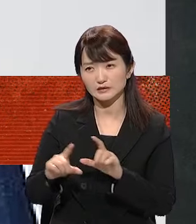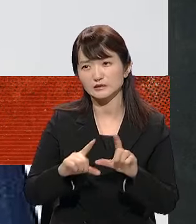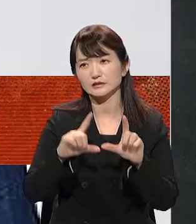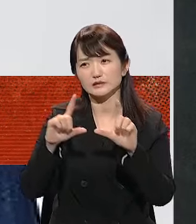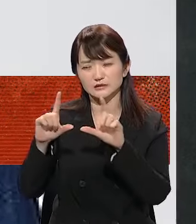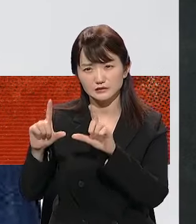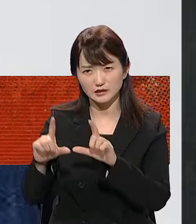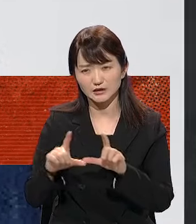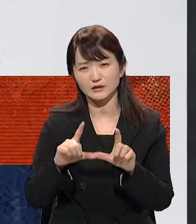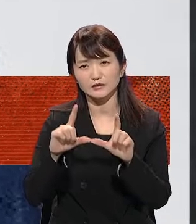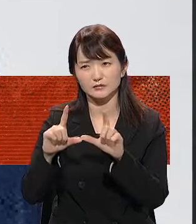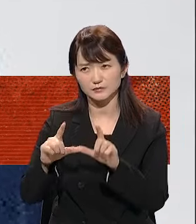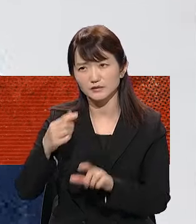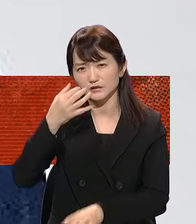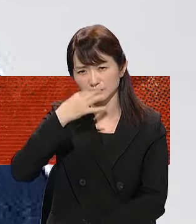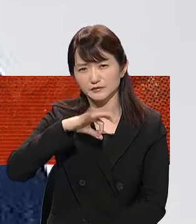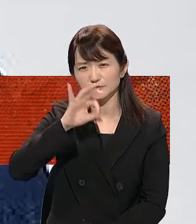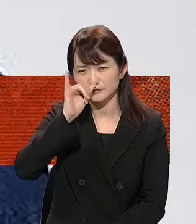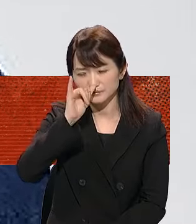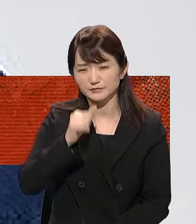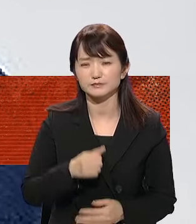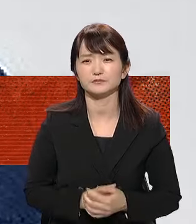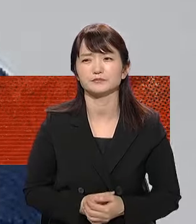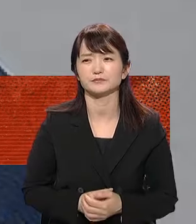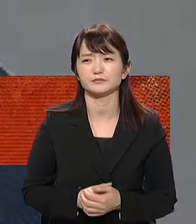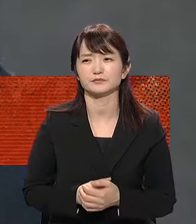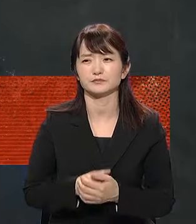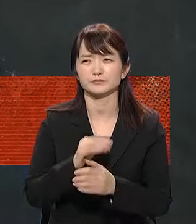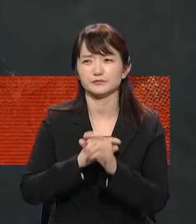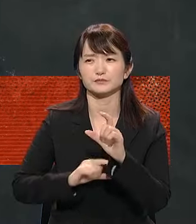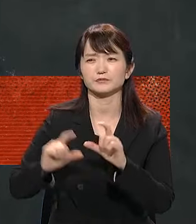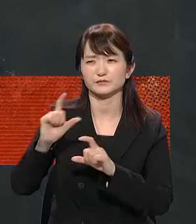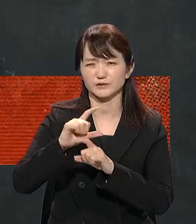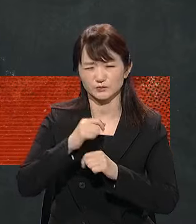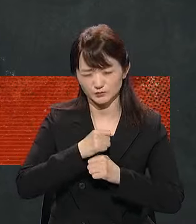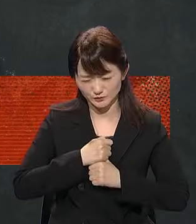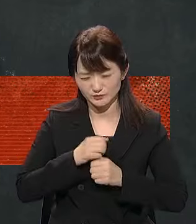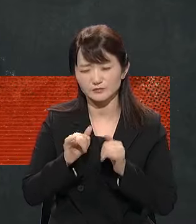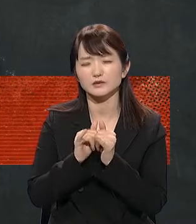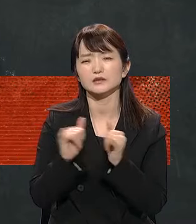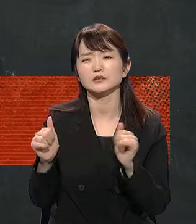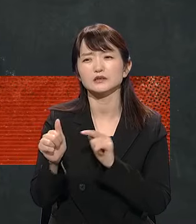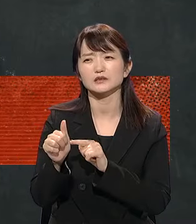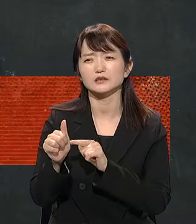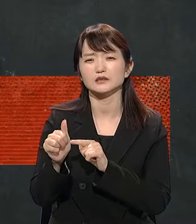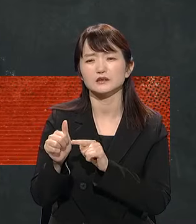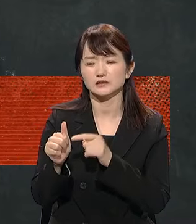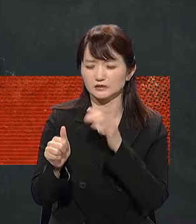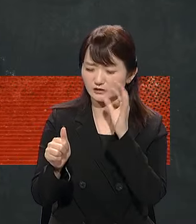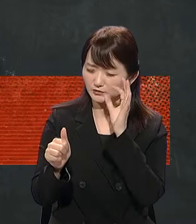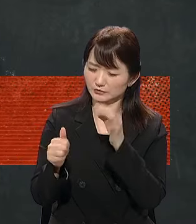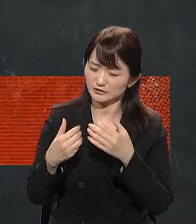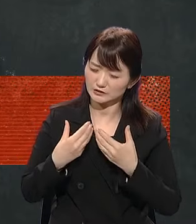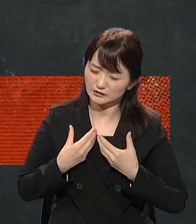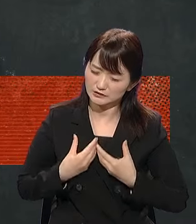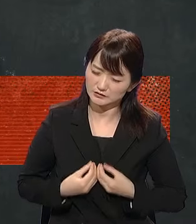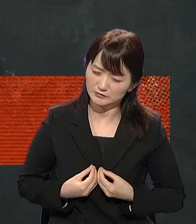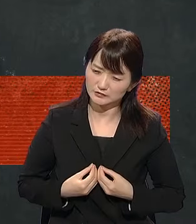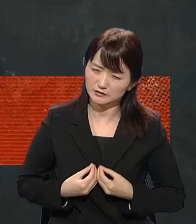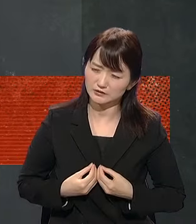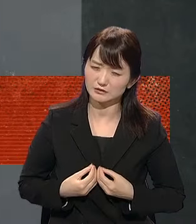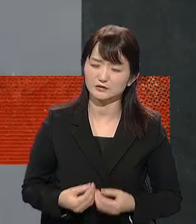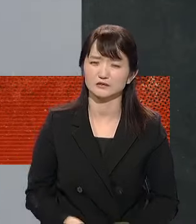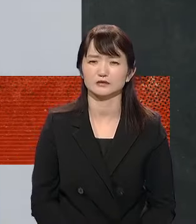이익이라는 것도 있지 않습니까 그렇기 때문에 더욱 조심해야 하는 사람이죠 그런데 참 실망스럽네요 진짜 젊은 날에 보였던 모습에